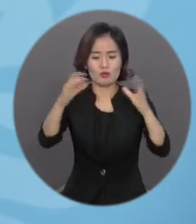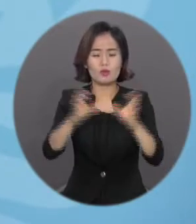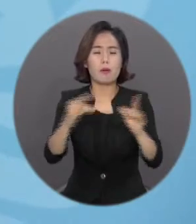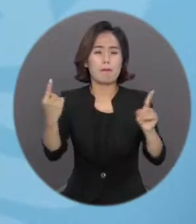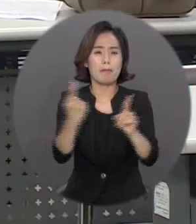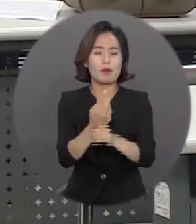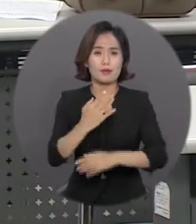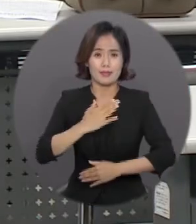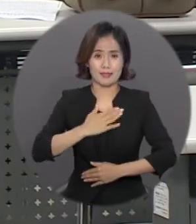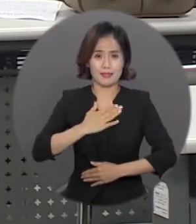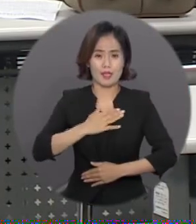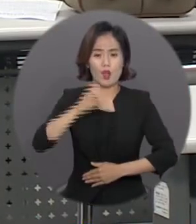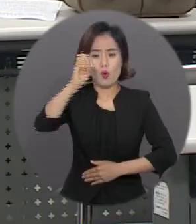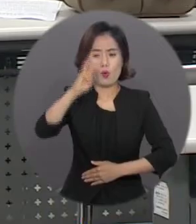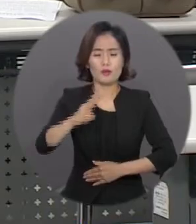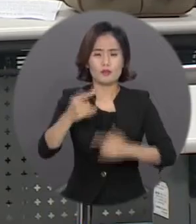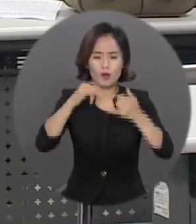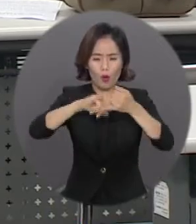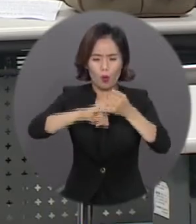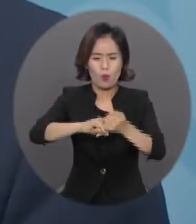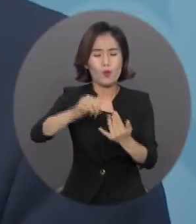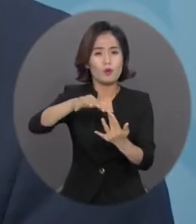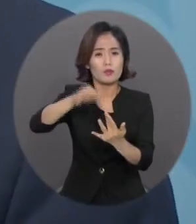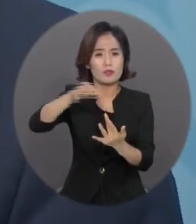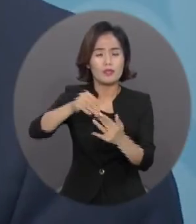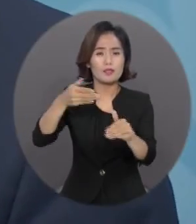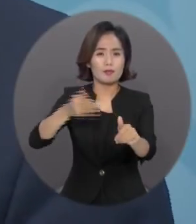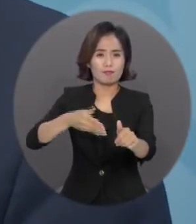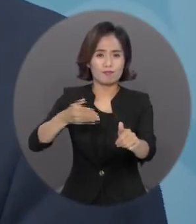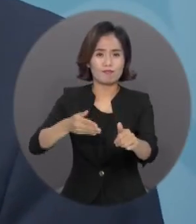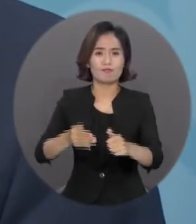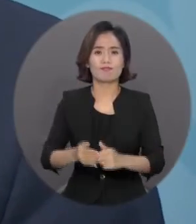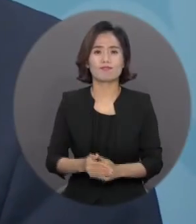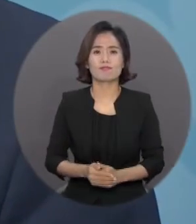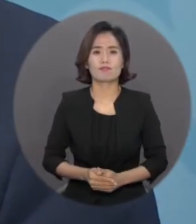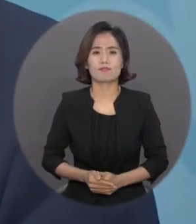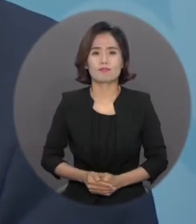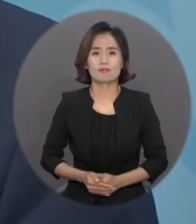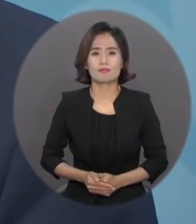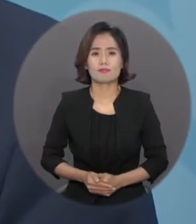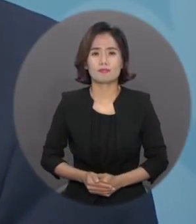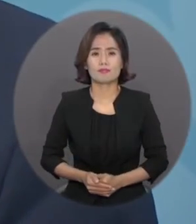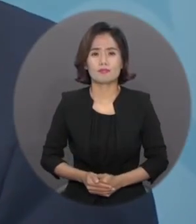바꿀 자신에게 광주가 전략적 선택을 해달라고 호소했습니다. MBC 뉴스 한신구입니다.